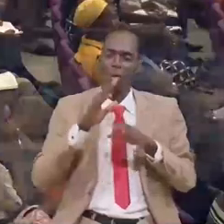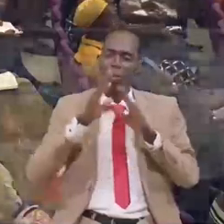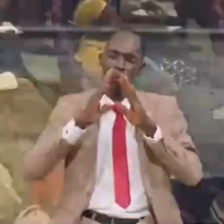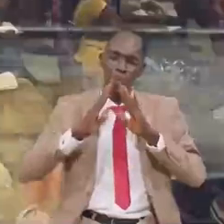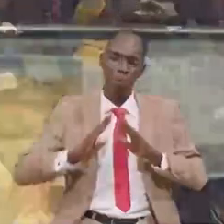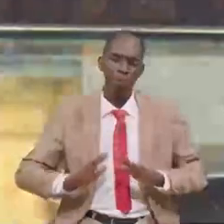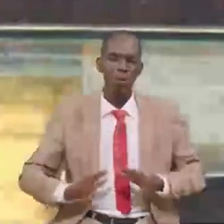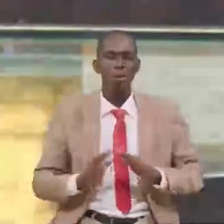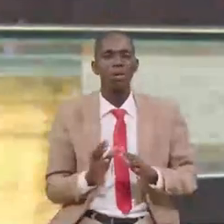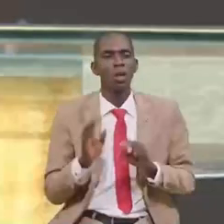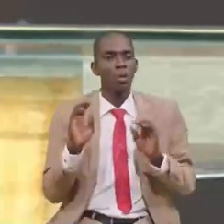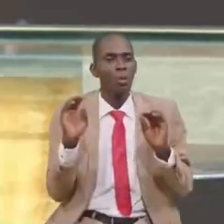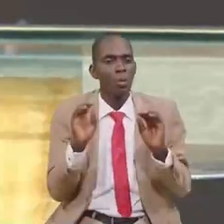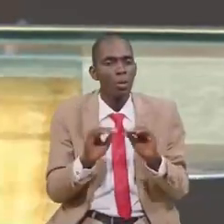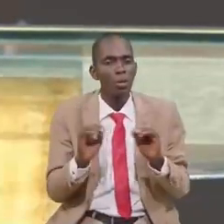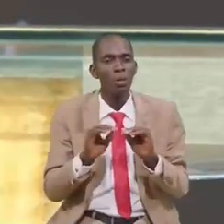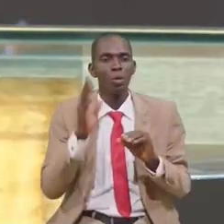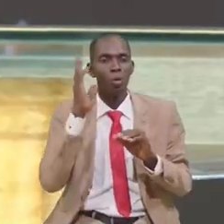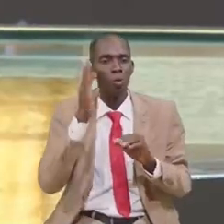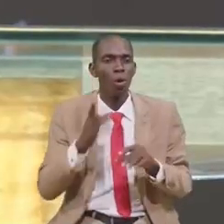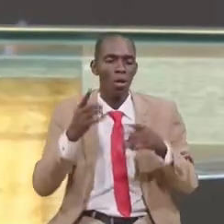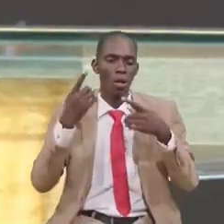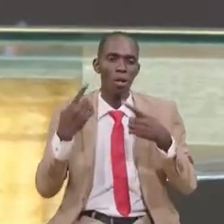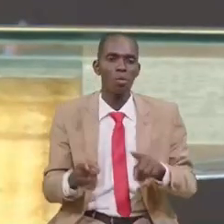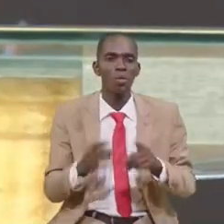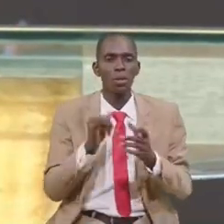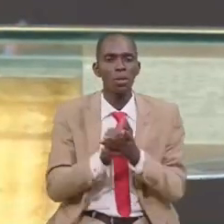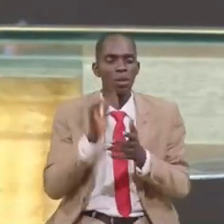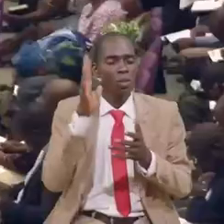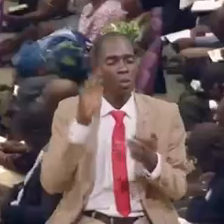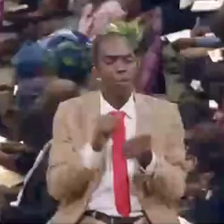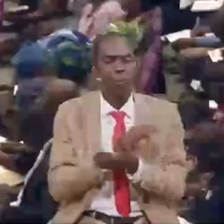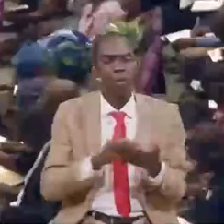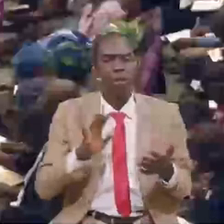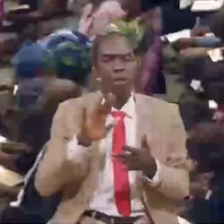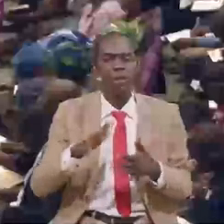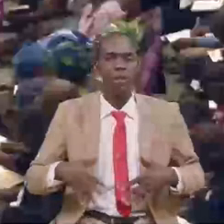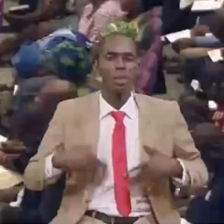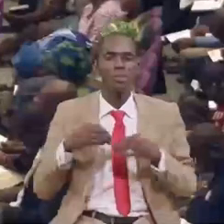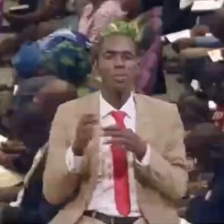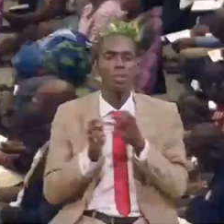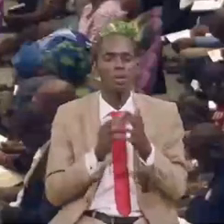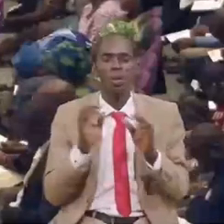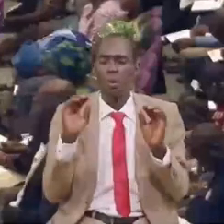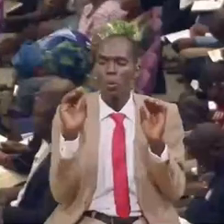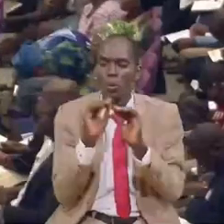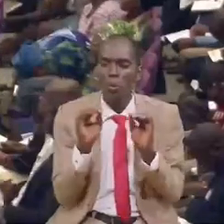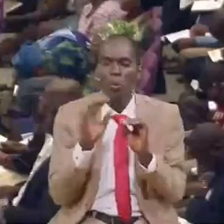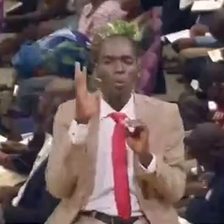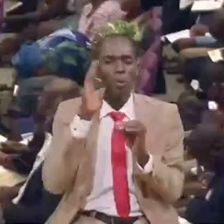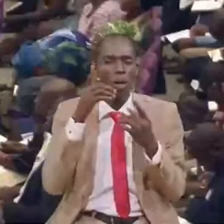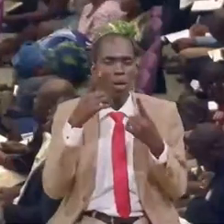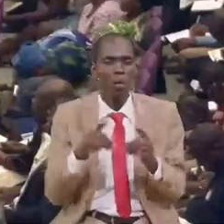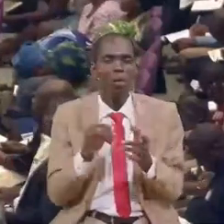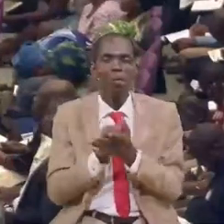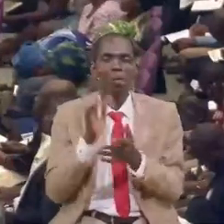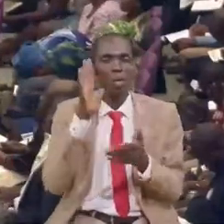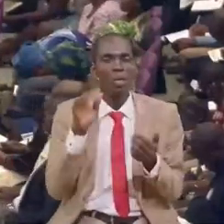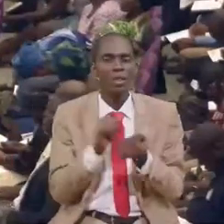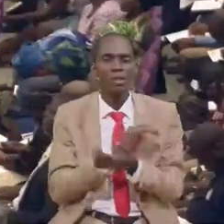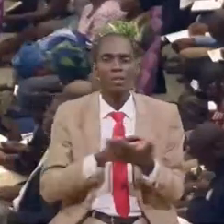gardez le calme et rien n'arrivera pour détruire votre vie. Rien ne vous arrivera pour détruire